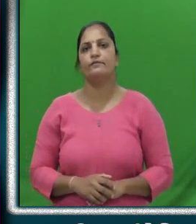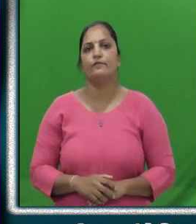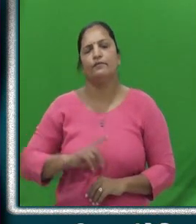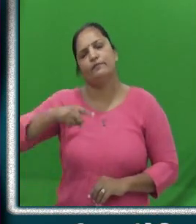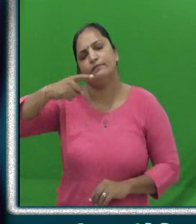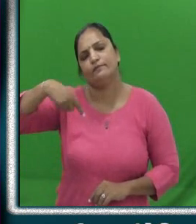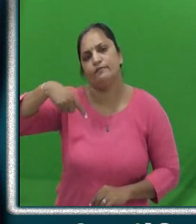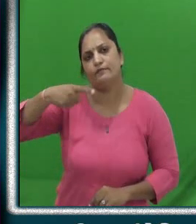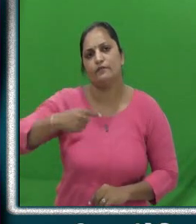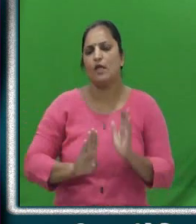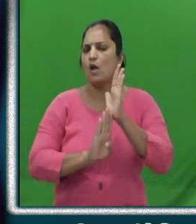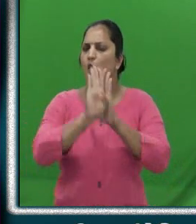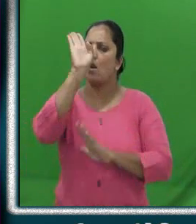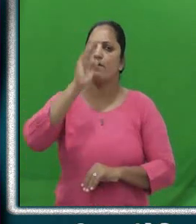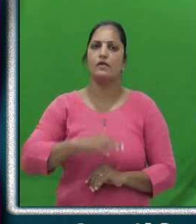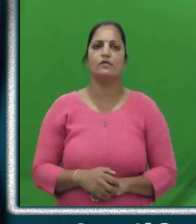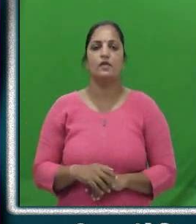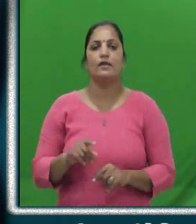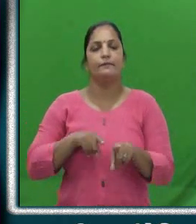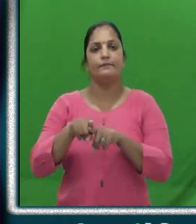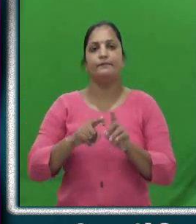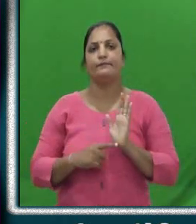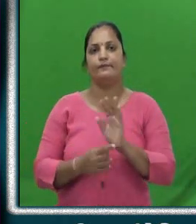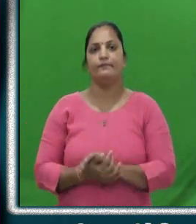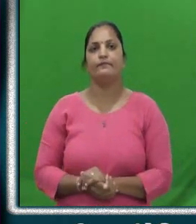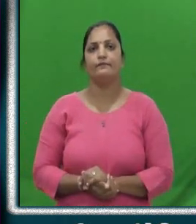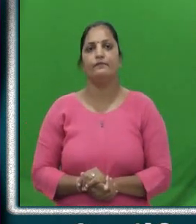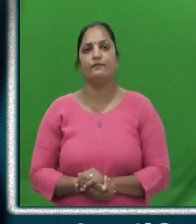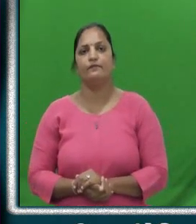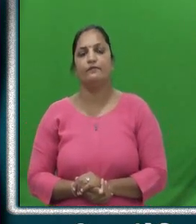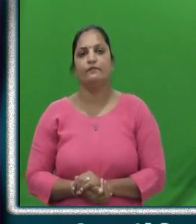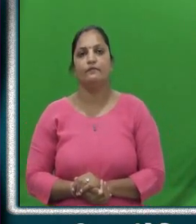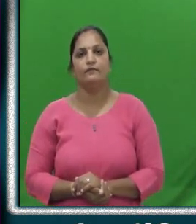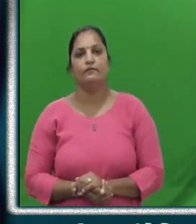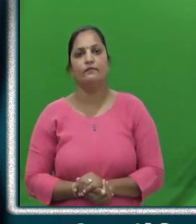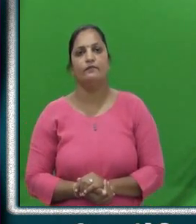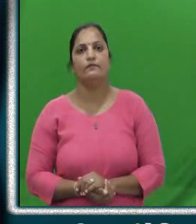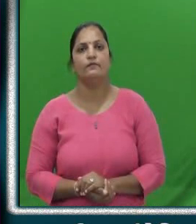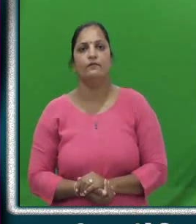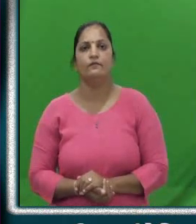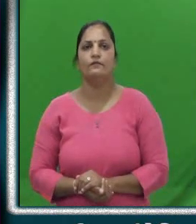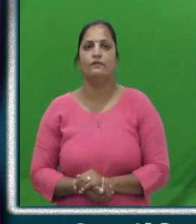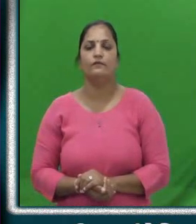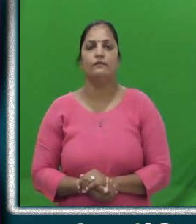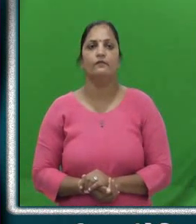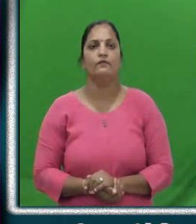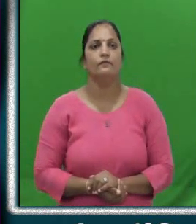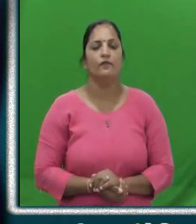ઓલવેઝ. ઓલવેઝ એટલે હંમેશા. દાખલા તરીકે, આઈ ઓલવેઝ